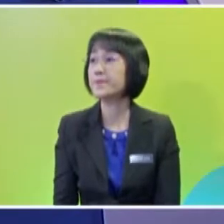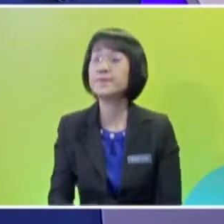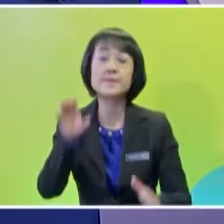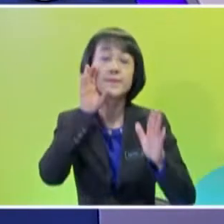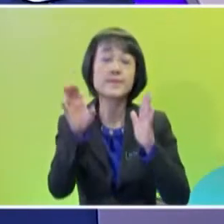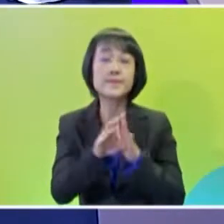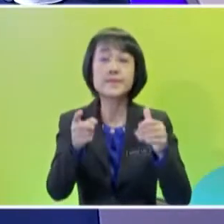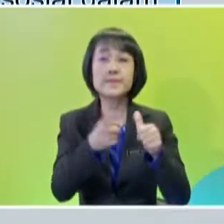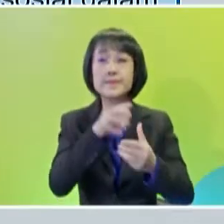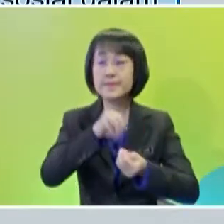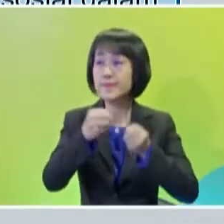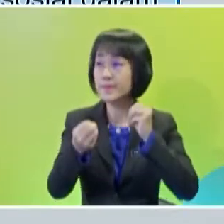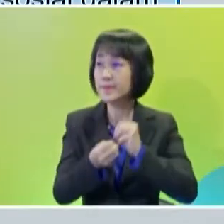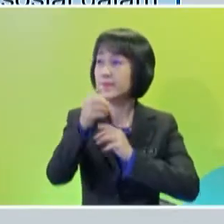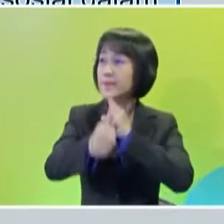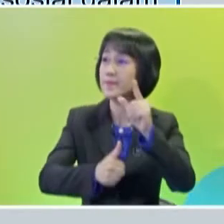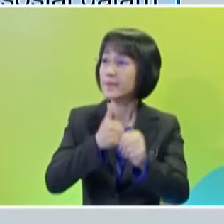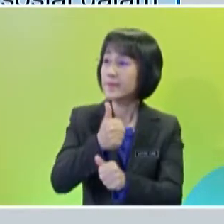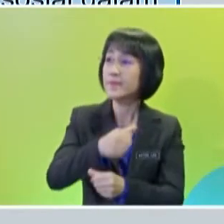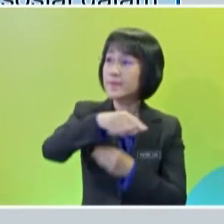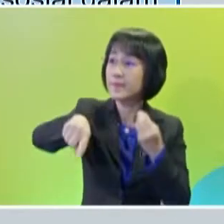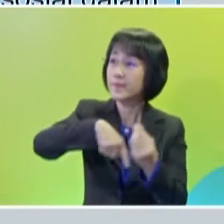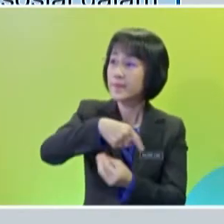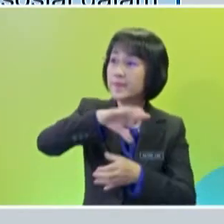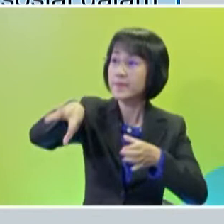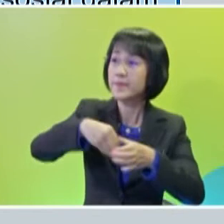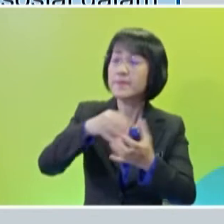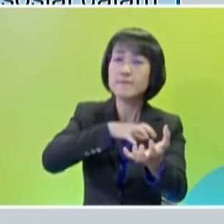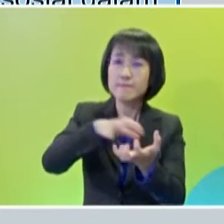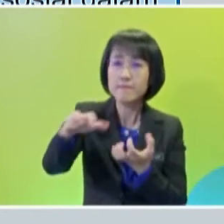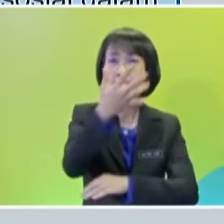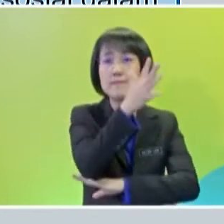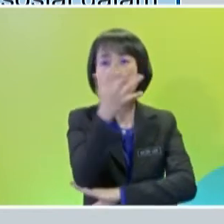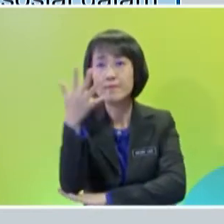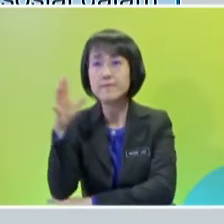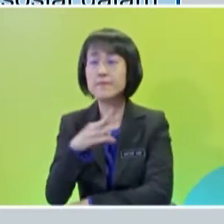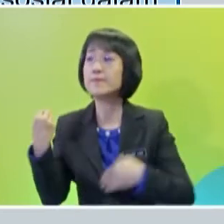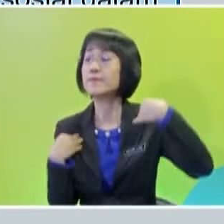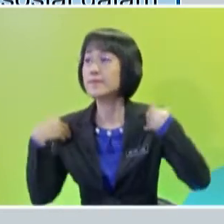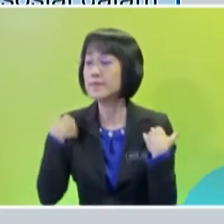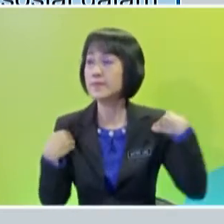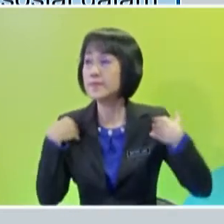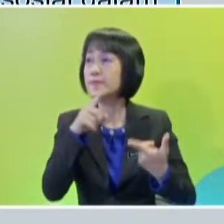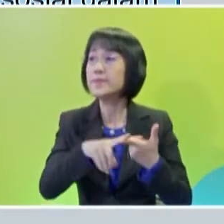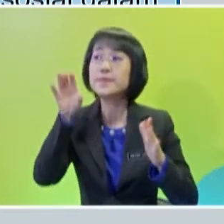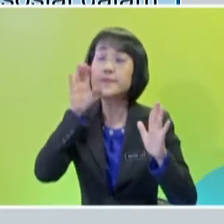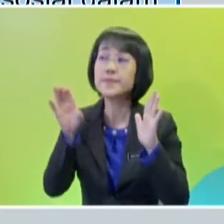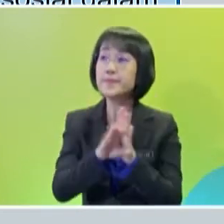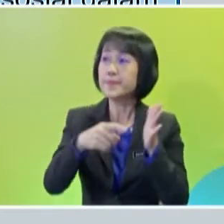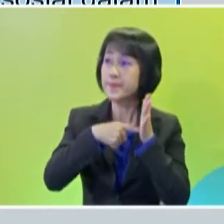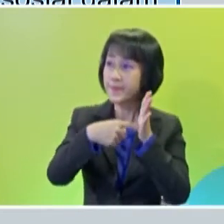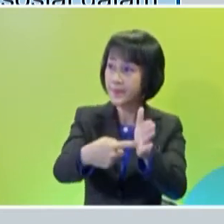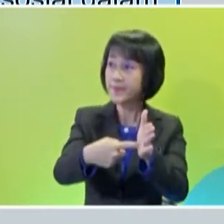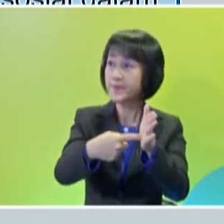terhadap alam sekitar yang melibatkan kemusnahan flora dan fauna Oke dan yang kedua gambar menunjukkan